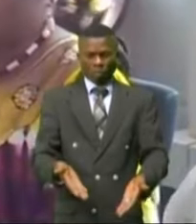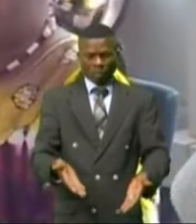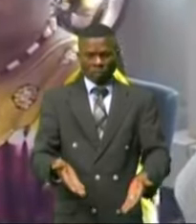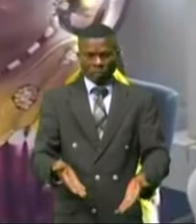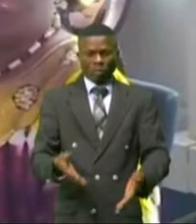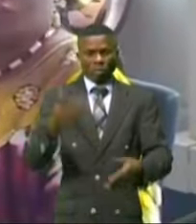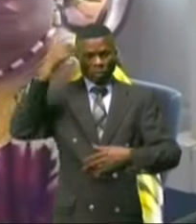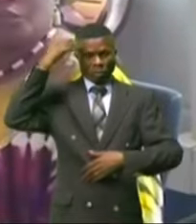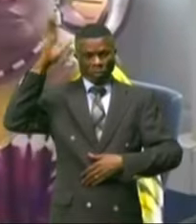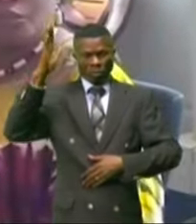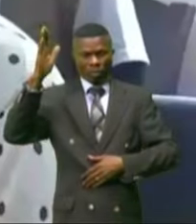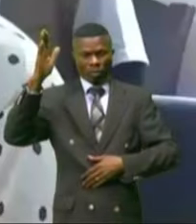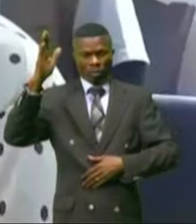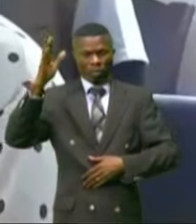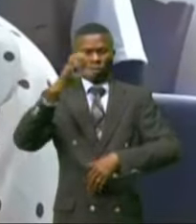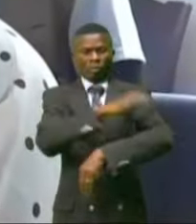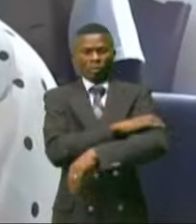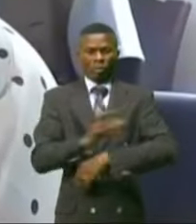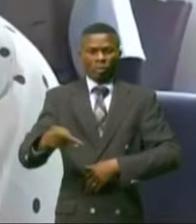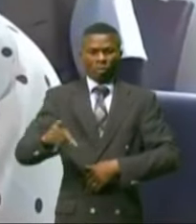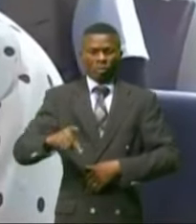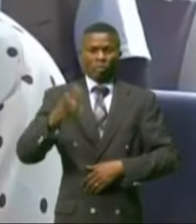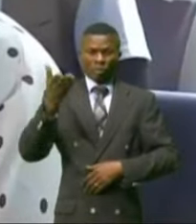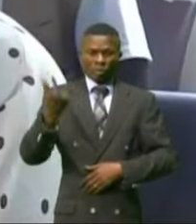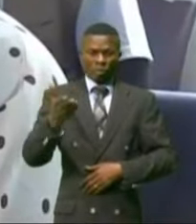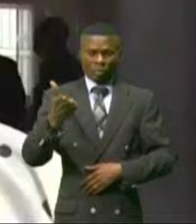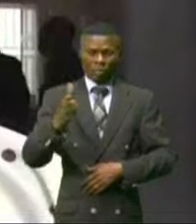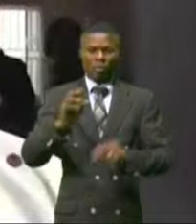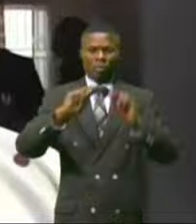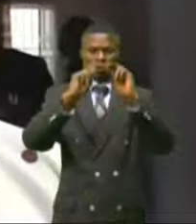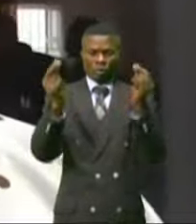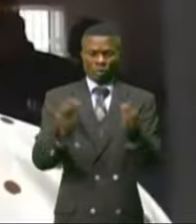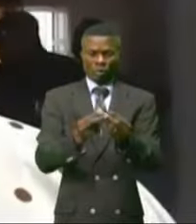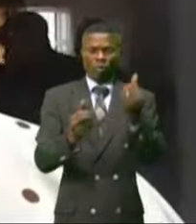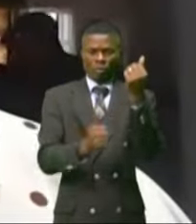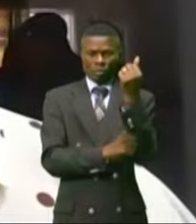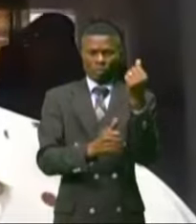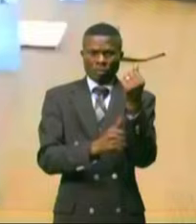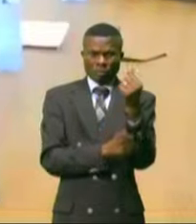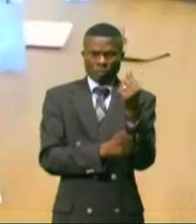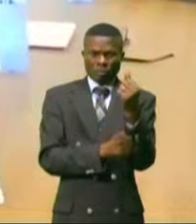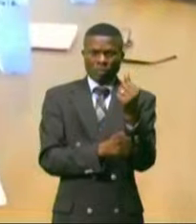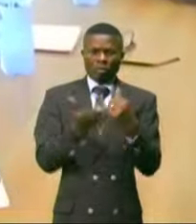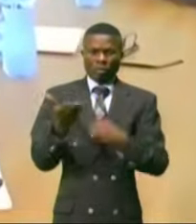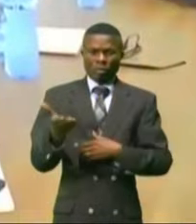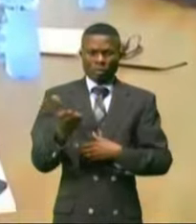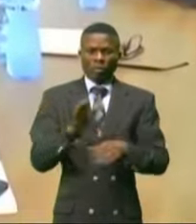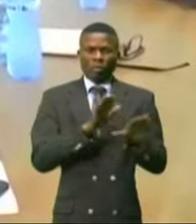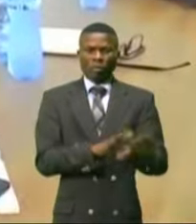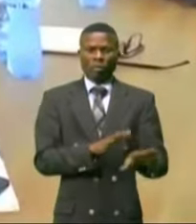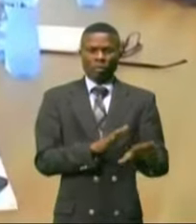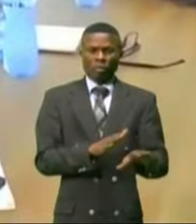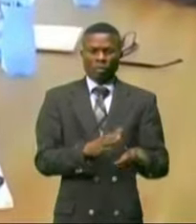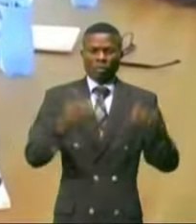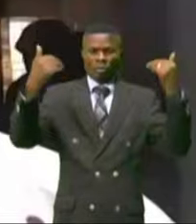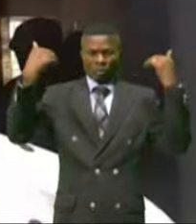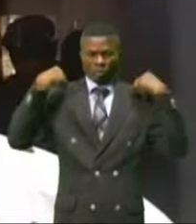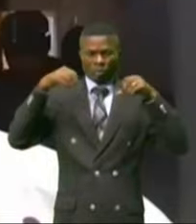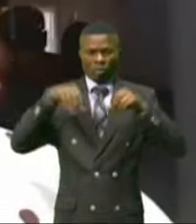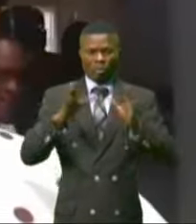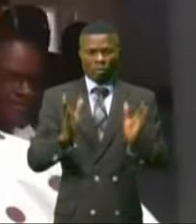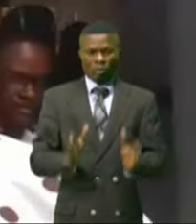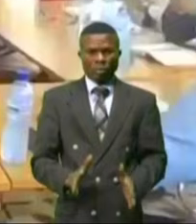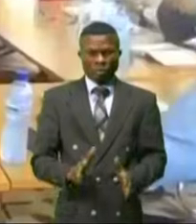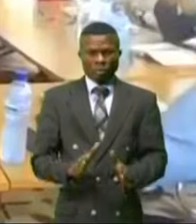à Mbandaka, chef-lieu de la province de l'Équateur, d'une délégation de ACOREP, attendez autorité congolaise